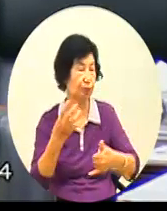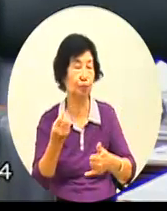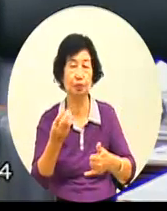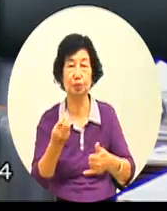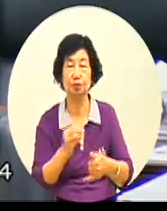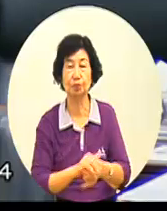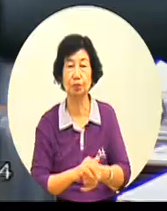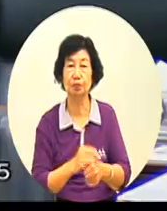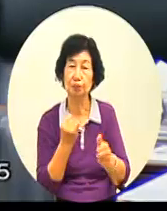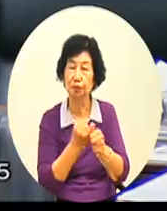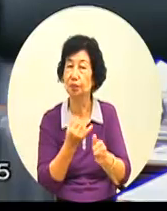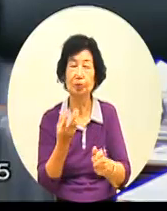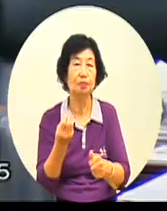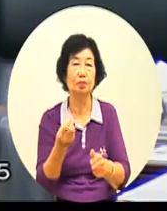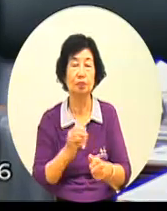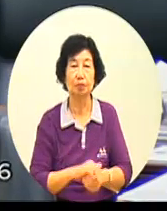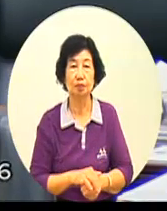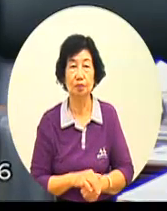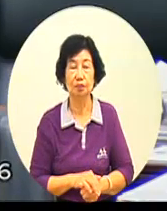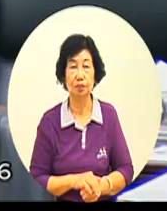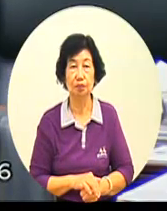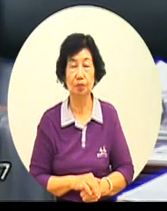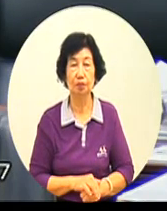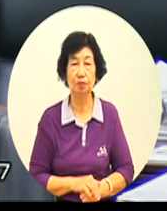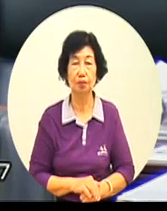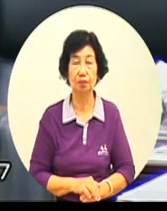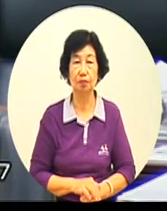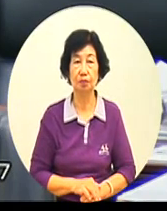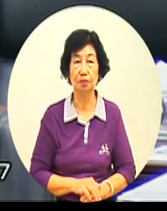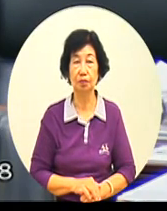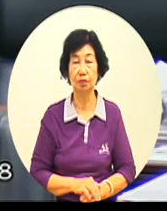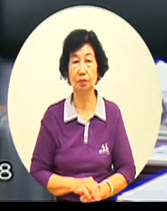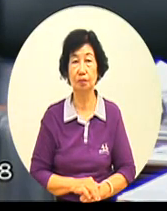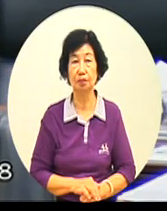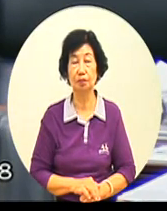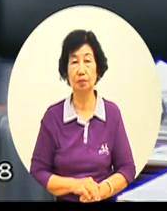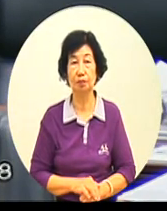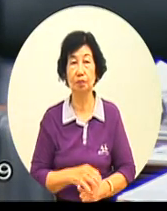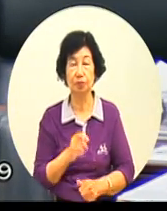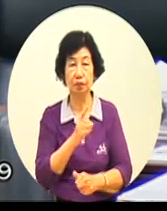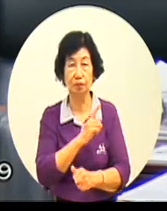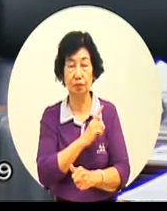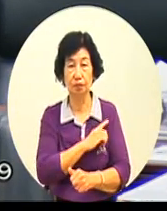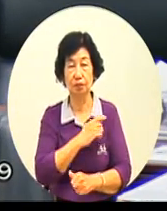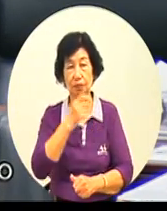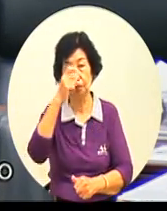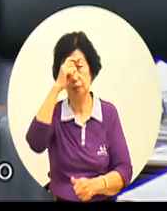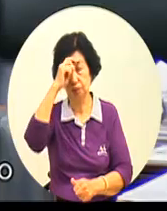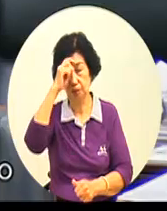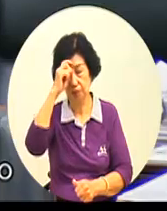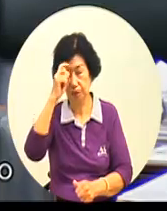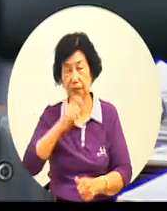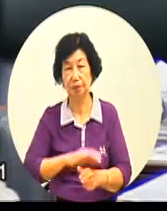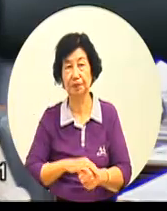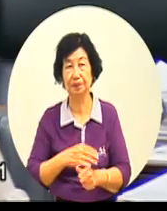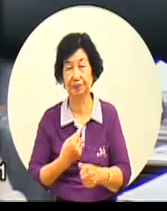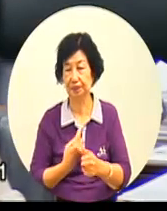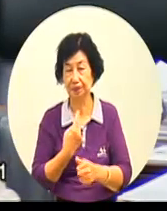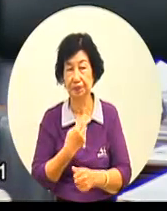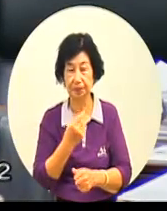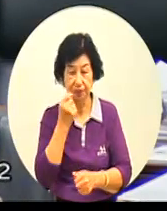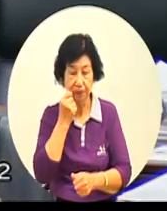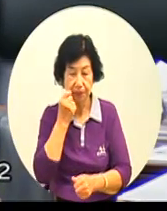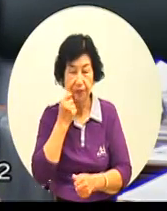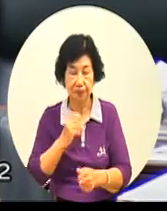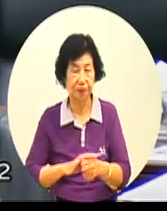状态啦齁。那当然也有些是可能他自己希望追求单身齁，但是他目前